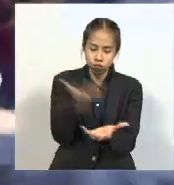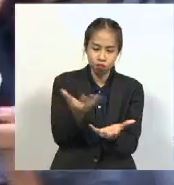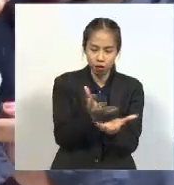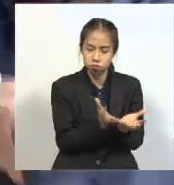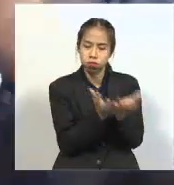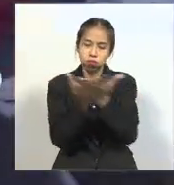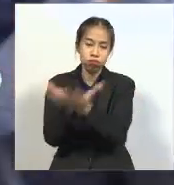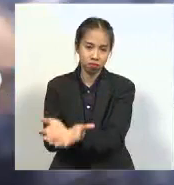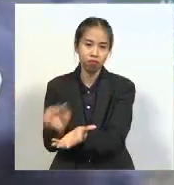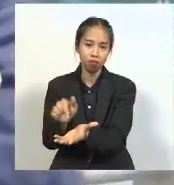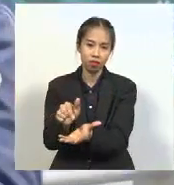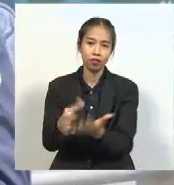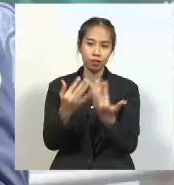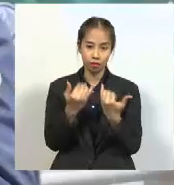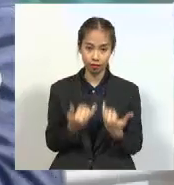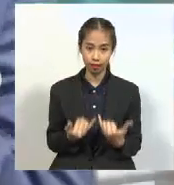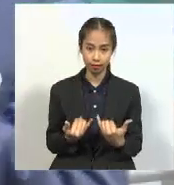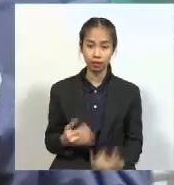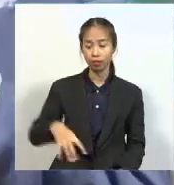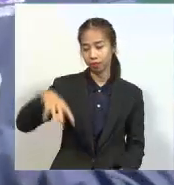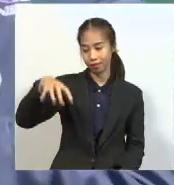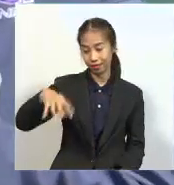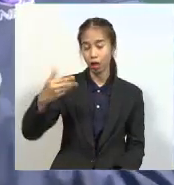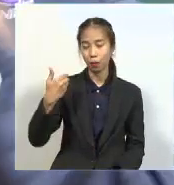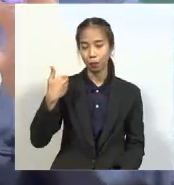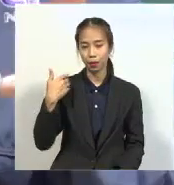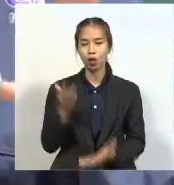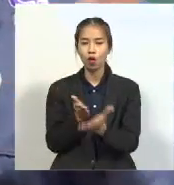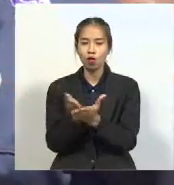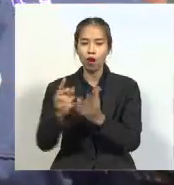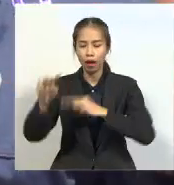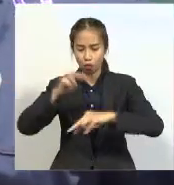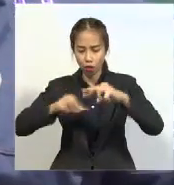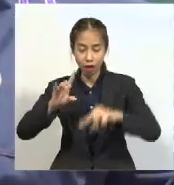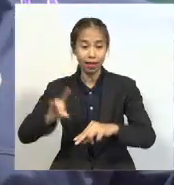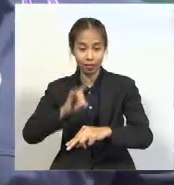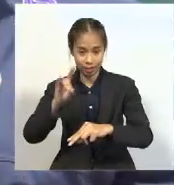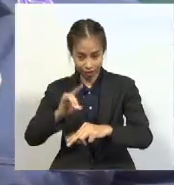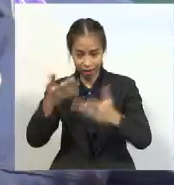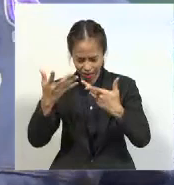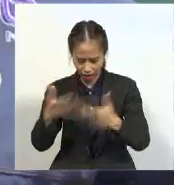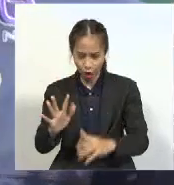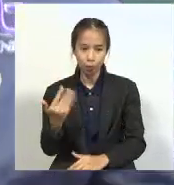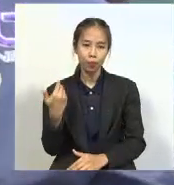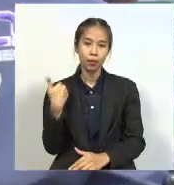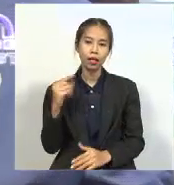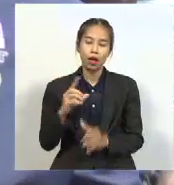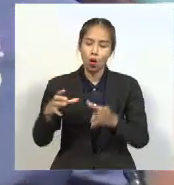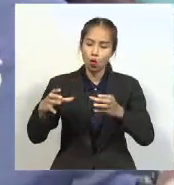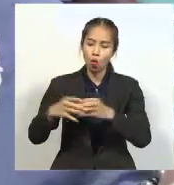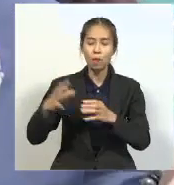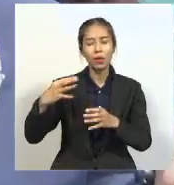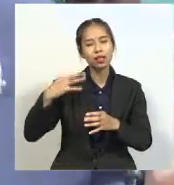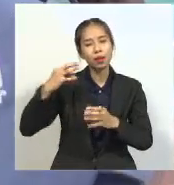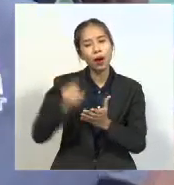นะคะเมื่อกี้ว่าพื้นที่นอกจากจะมีเจ้าหน้าที่จากปศุสัตว์เองที่เข้ามาดูแลในเรื่องของอาหารกับสัตว์เหล่านี้ที่เกาะแล้วนะคะยังมีจิตอาสา